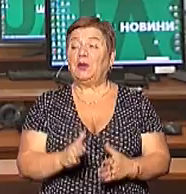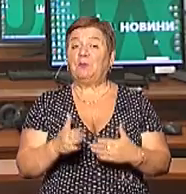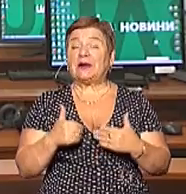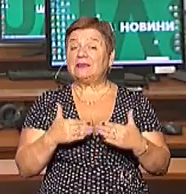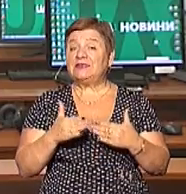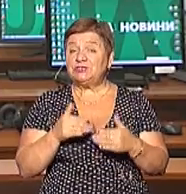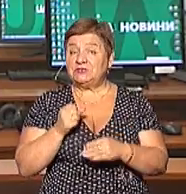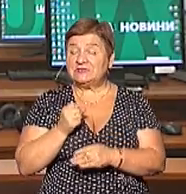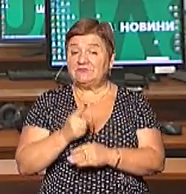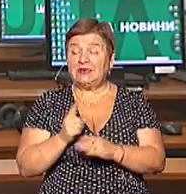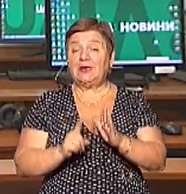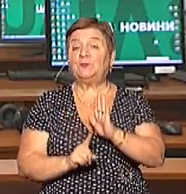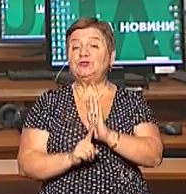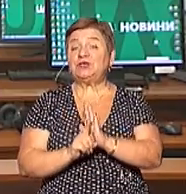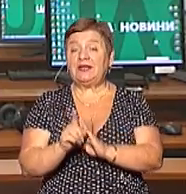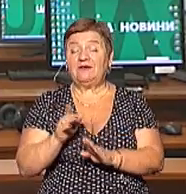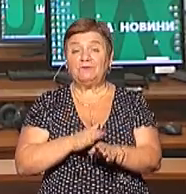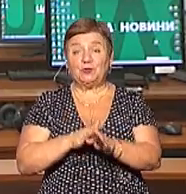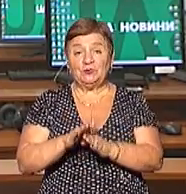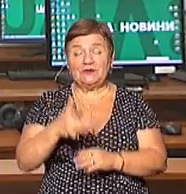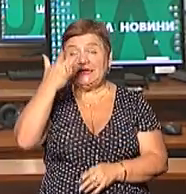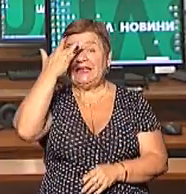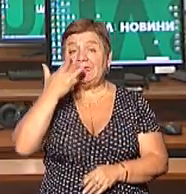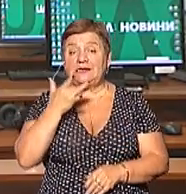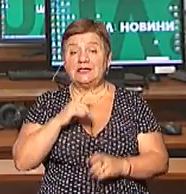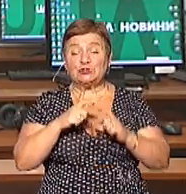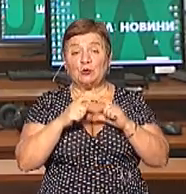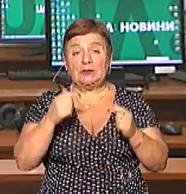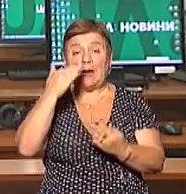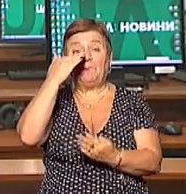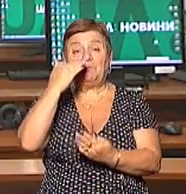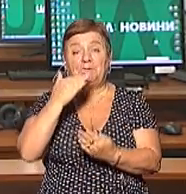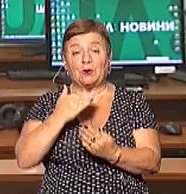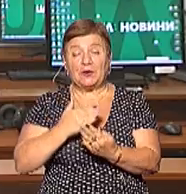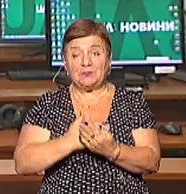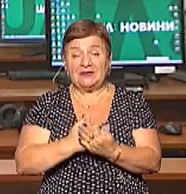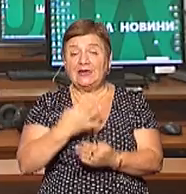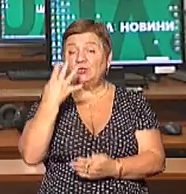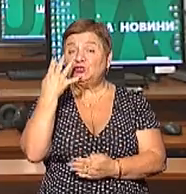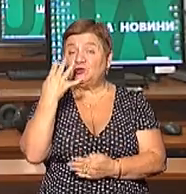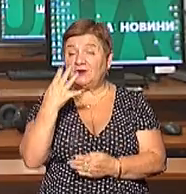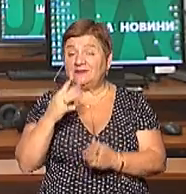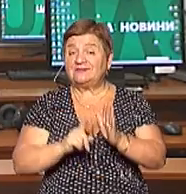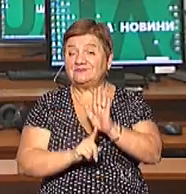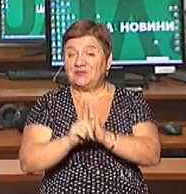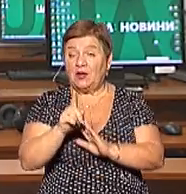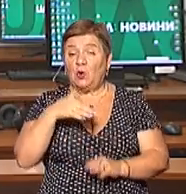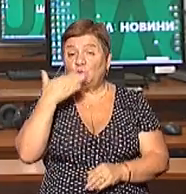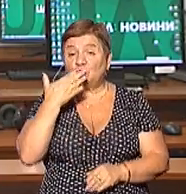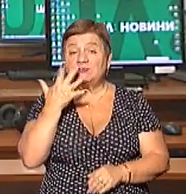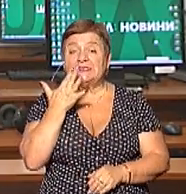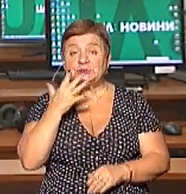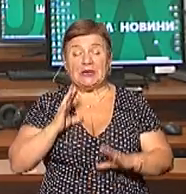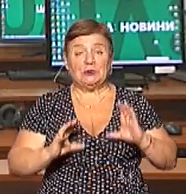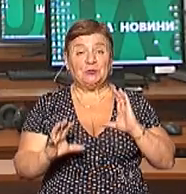Практичні завдання сьогодні почали виконувати в літній школі програмування. Нагадаю, захід в четверте стартував вчора на базі Ужгородського